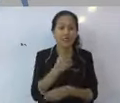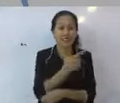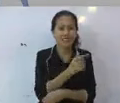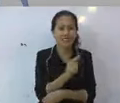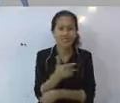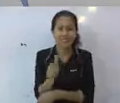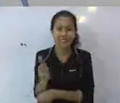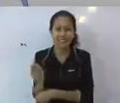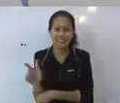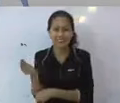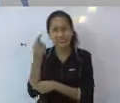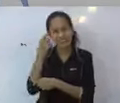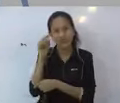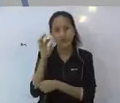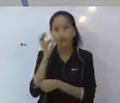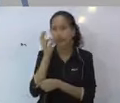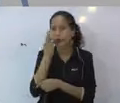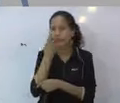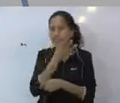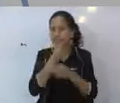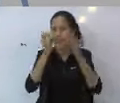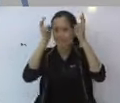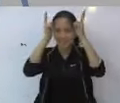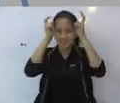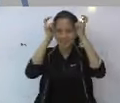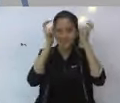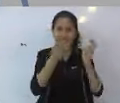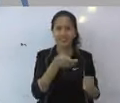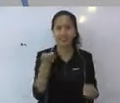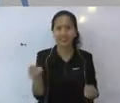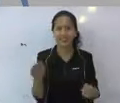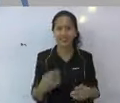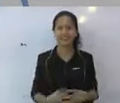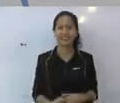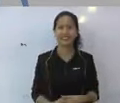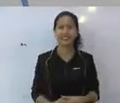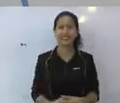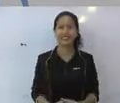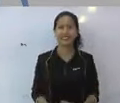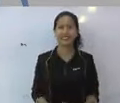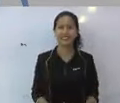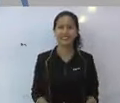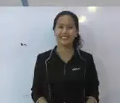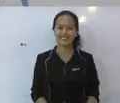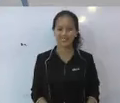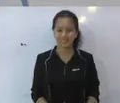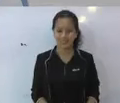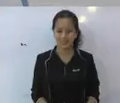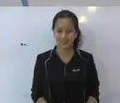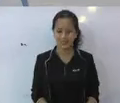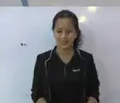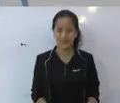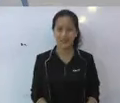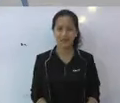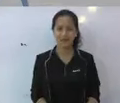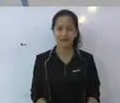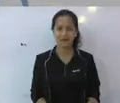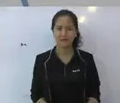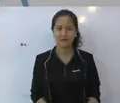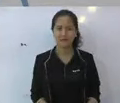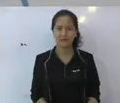nating i-produce hangga't maaari. Parang medyo hirap yun sa iba eh. Ako sa akin may